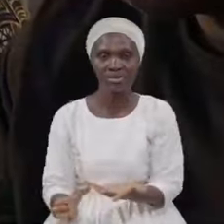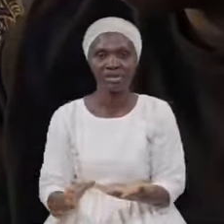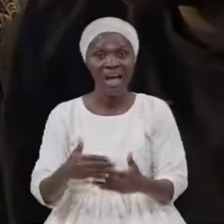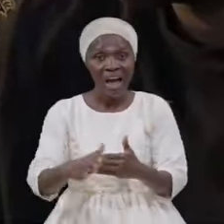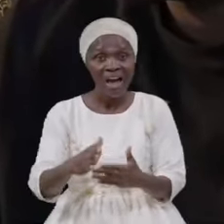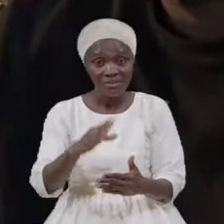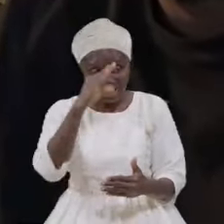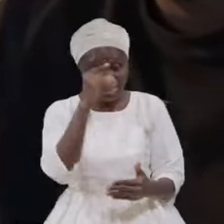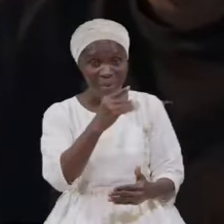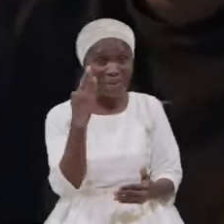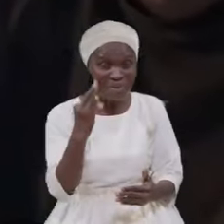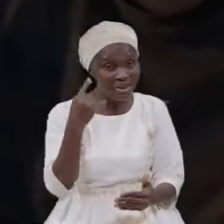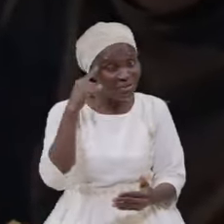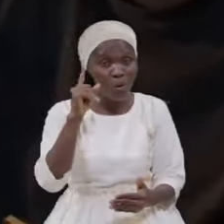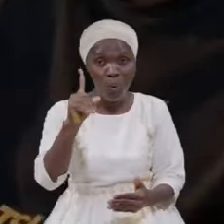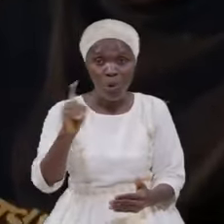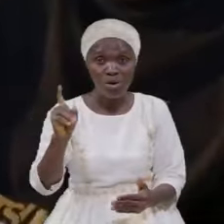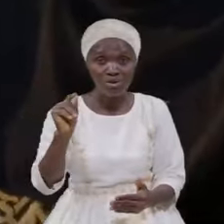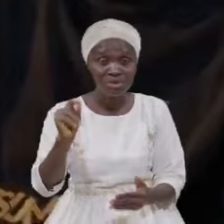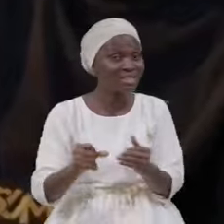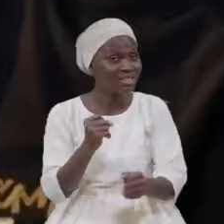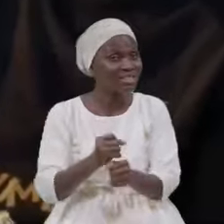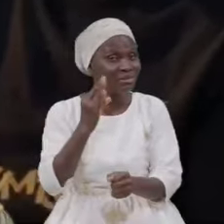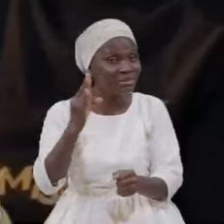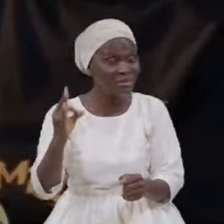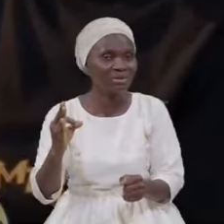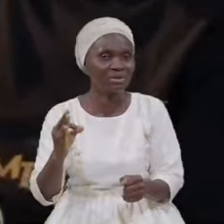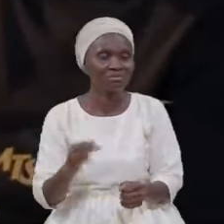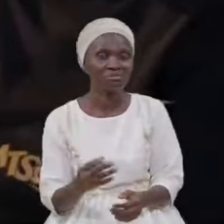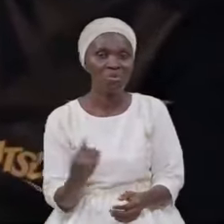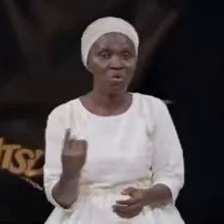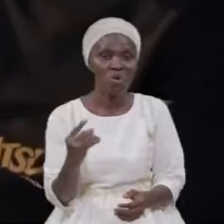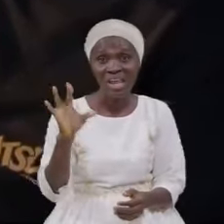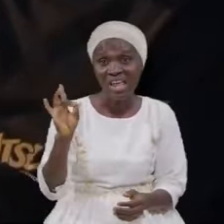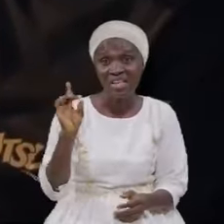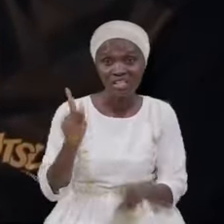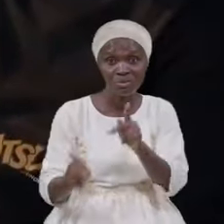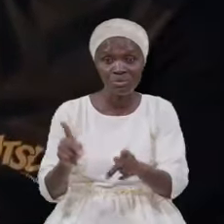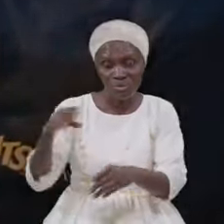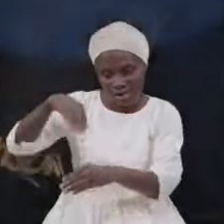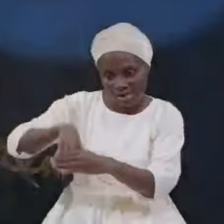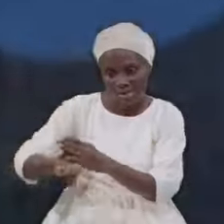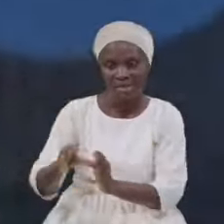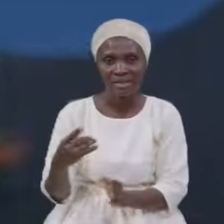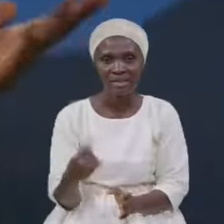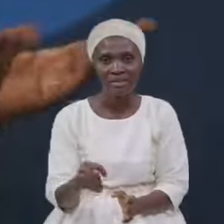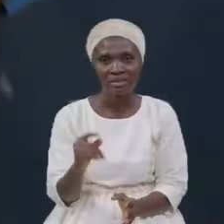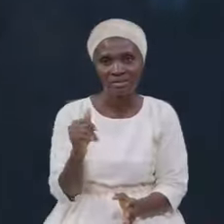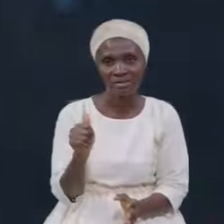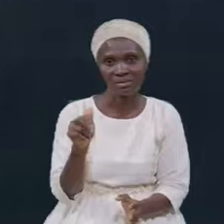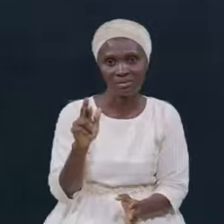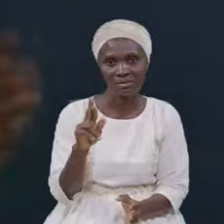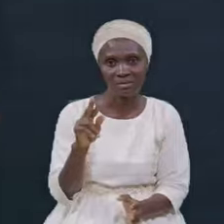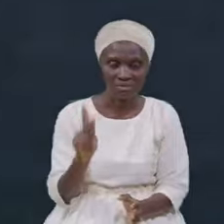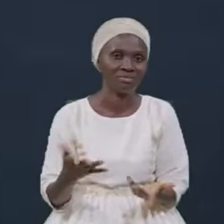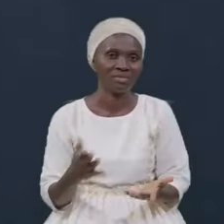8 personnes sont entrées. Et Dieu a fermé la porte. Tous les autres. Et déluge a commencé. Ils ont